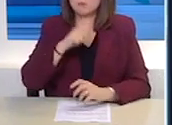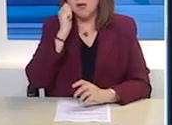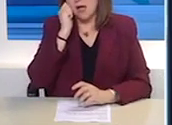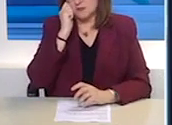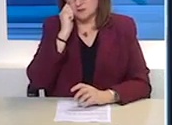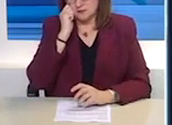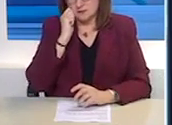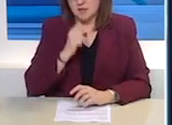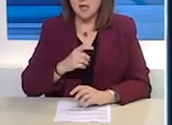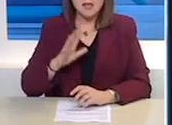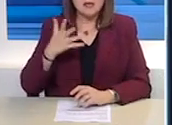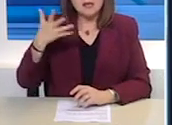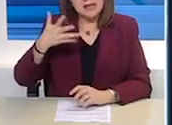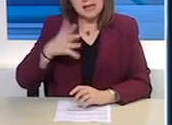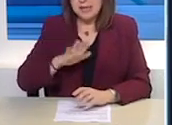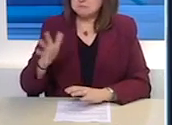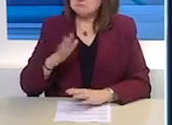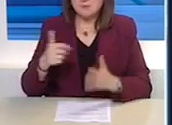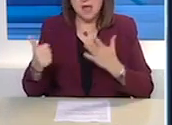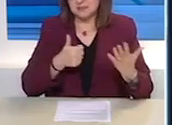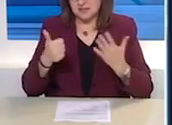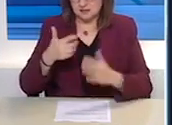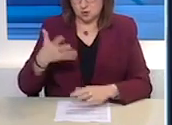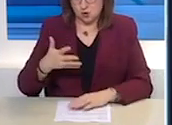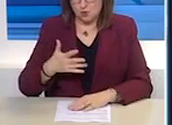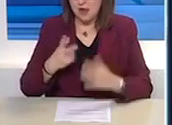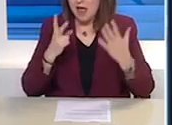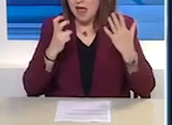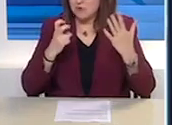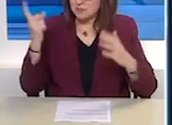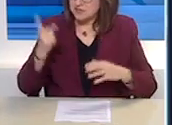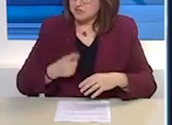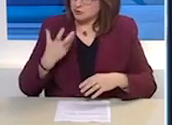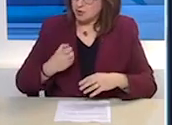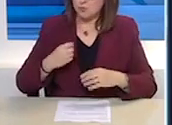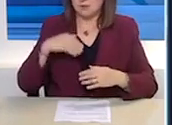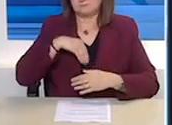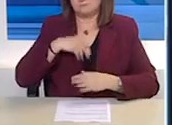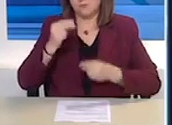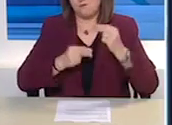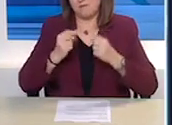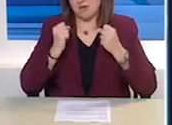είναι 66 ετών. Πλέον το 70% έχουν υποκείμενο νόσημα ή είναι ηλικιωμένοι.